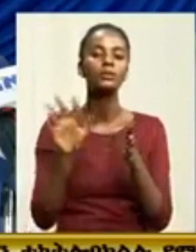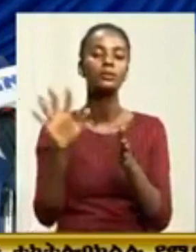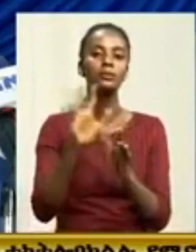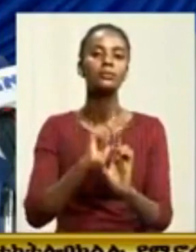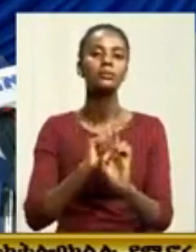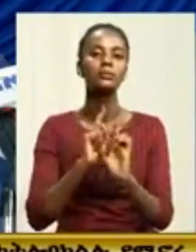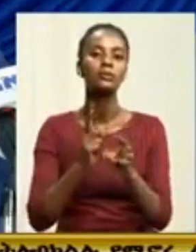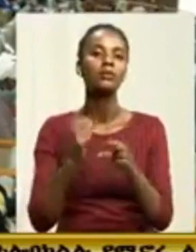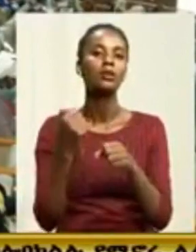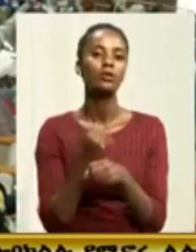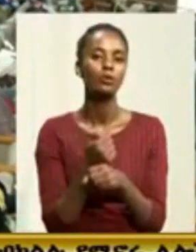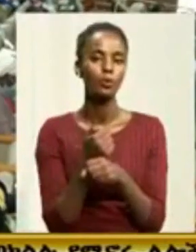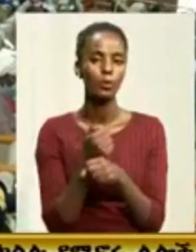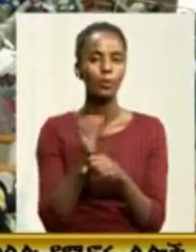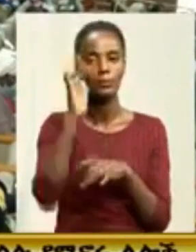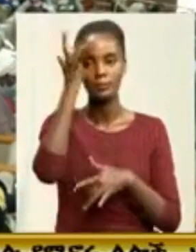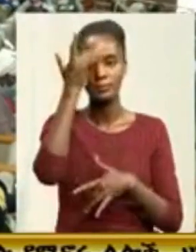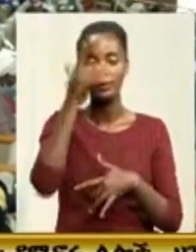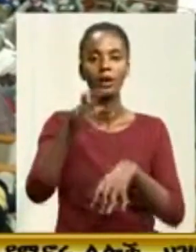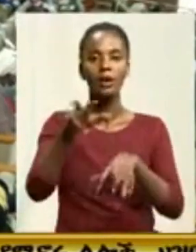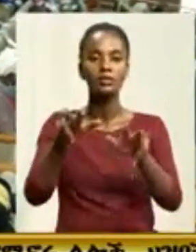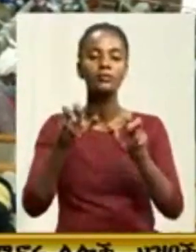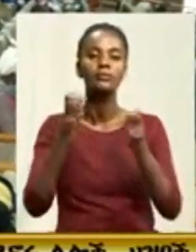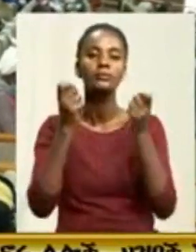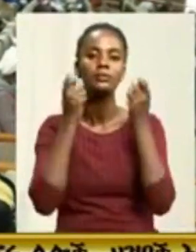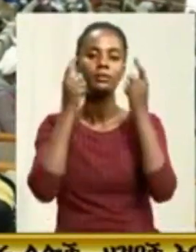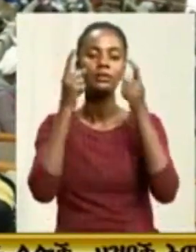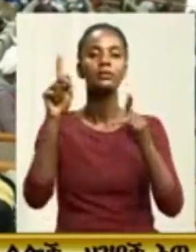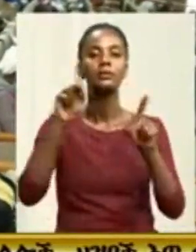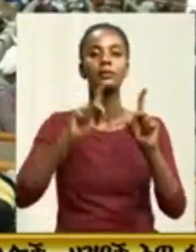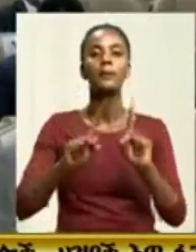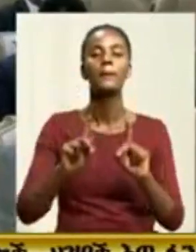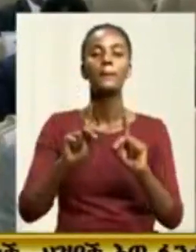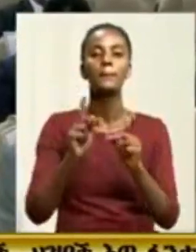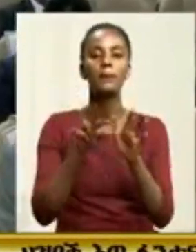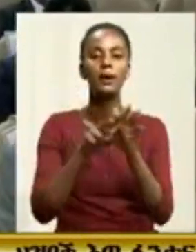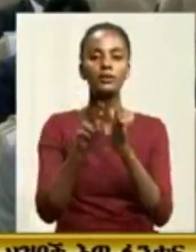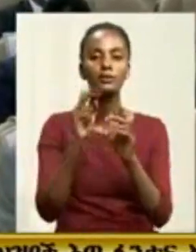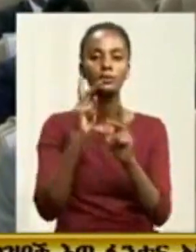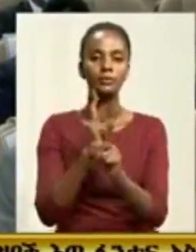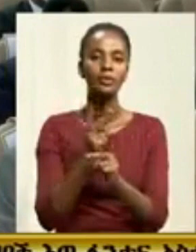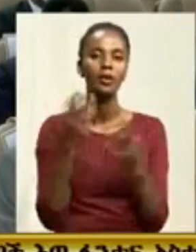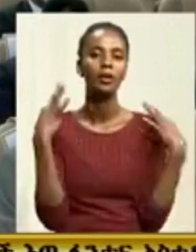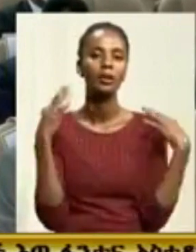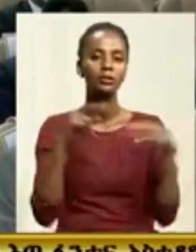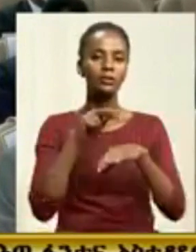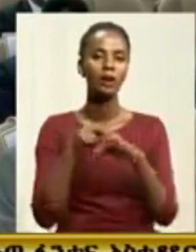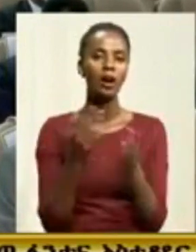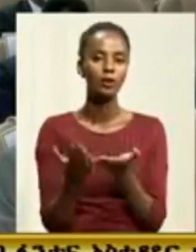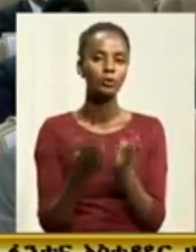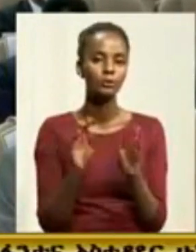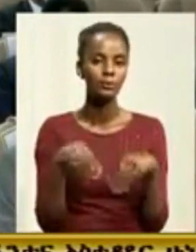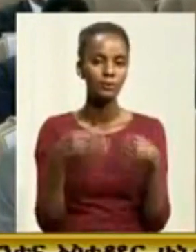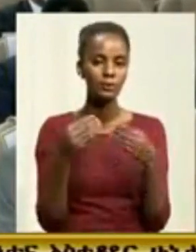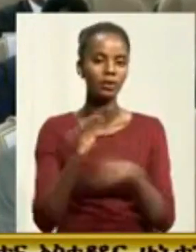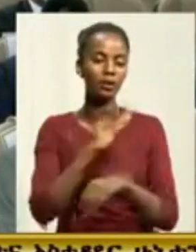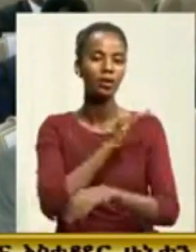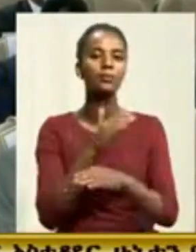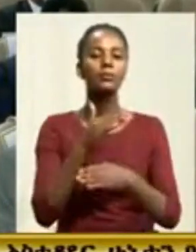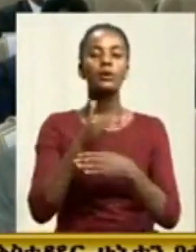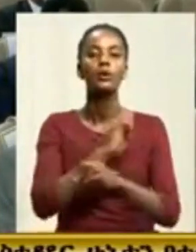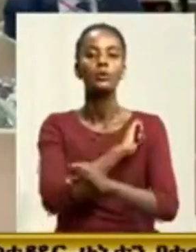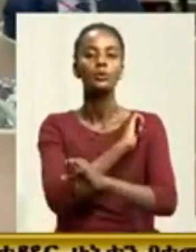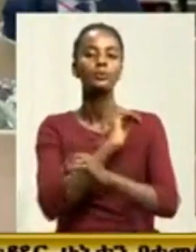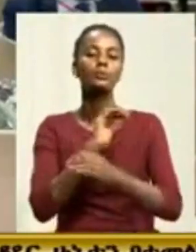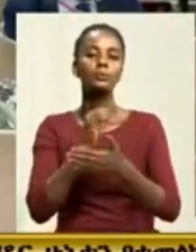የመለስያ ተሰርቷል። የበሽታውን አስከፊነት በመረዳት ህብረተሰቡን ከቫይረሱ ለመጠበቅ የጤና ተቋማትን አገልግሎት የመስጠት አቅም በማጎልበትና